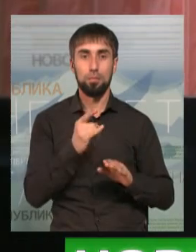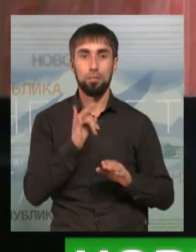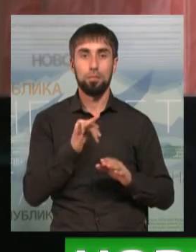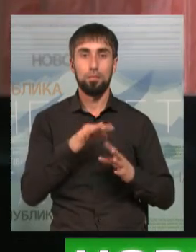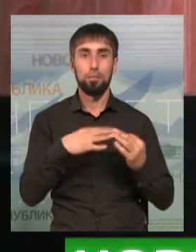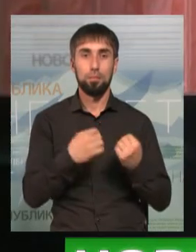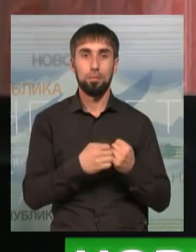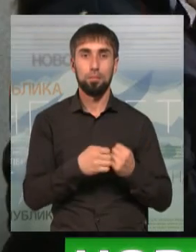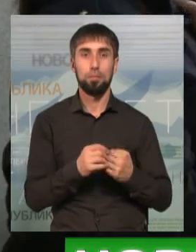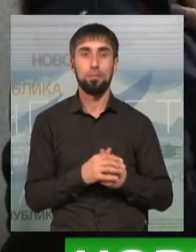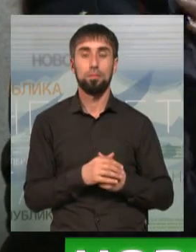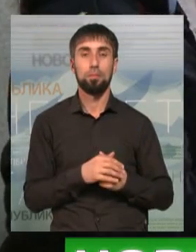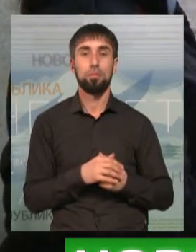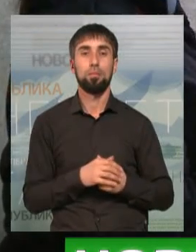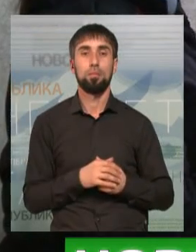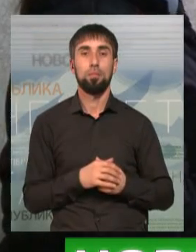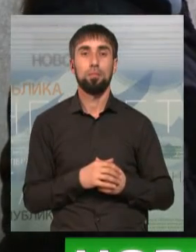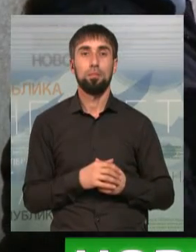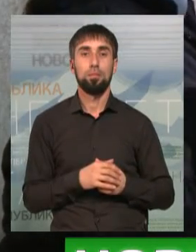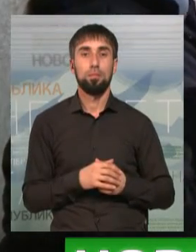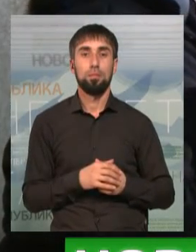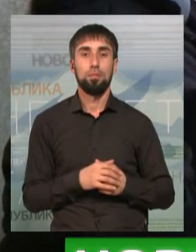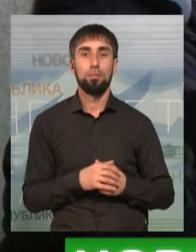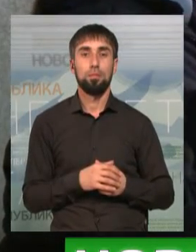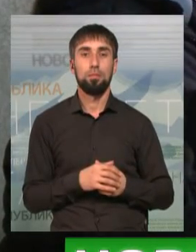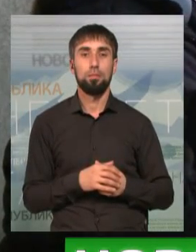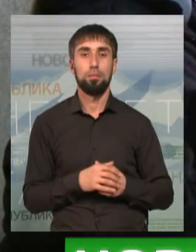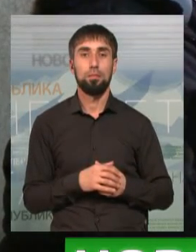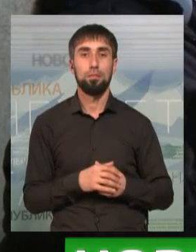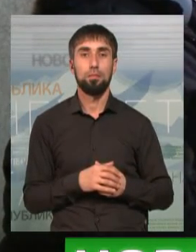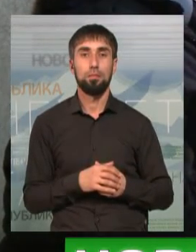законные интересы трудных подростков. Тамара Хшагульгова, Магомед Дидигов, Новости 24.